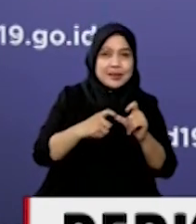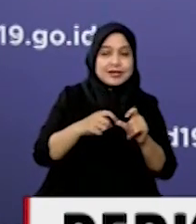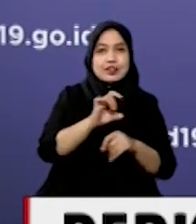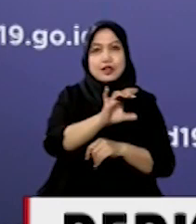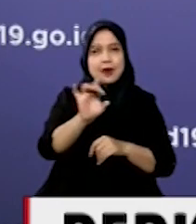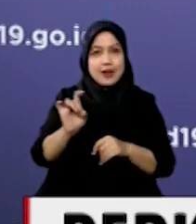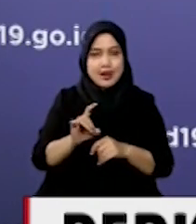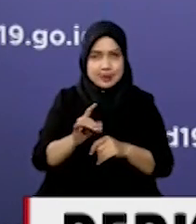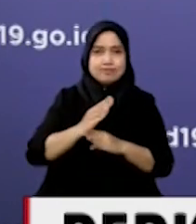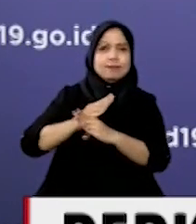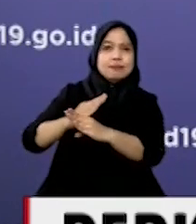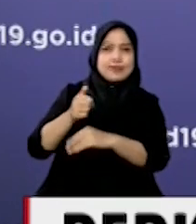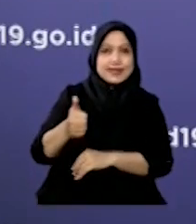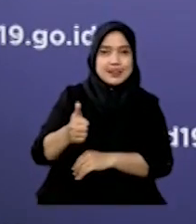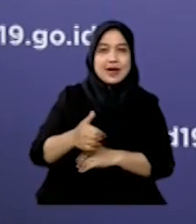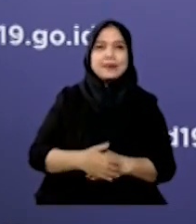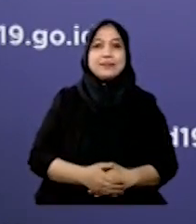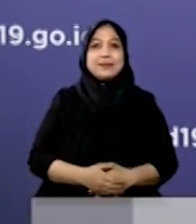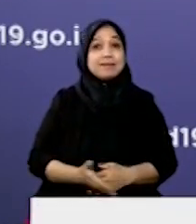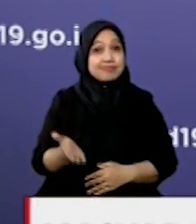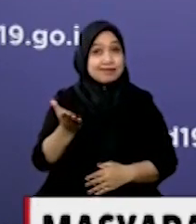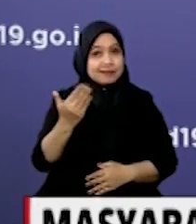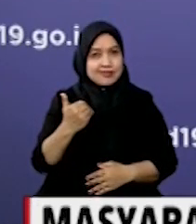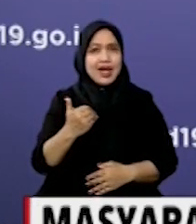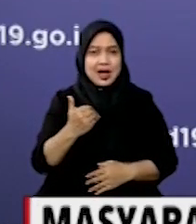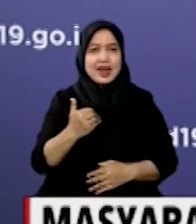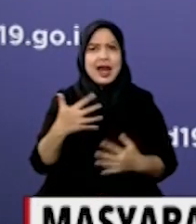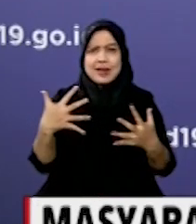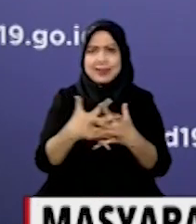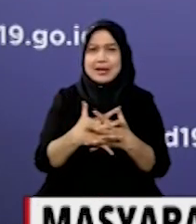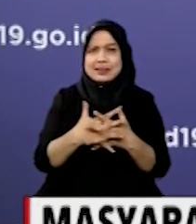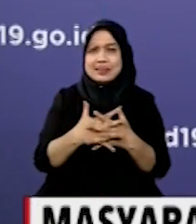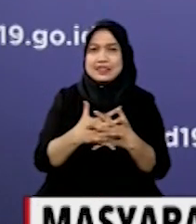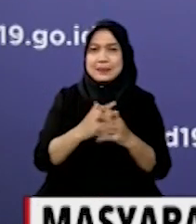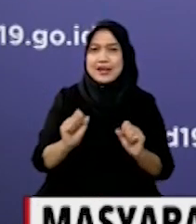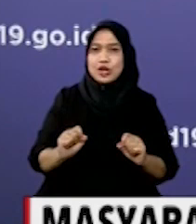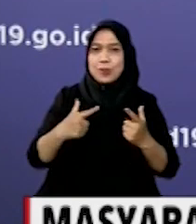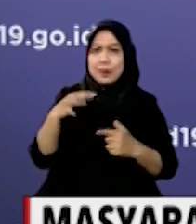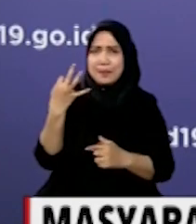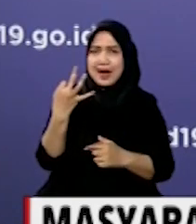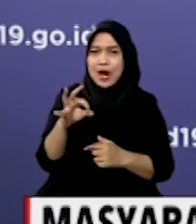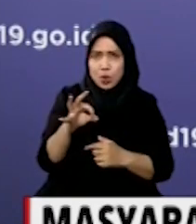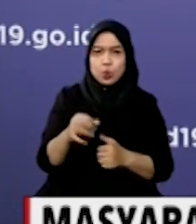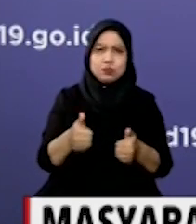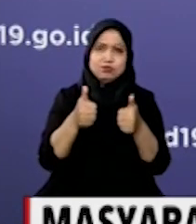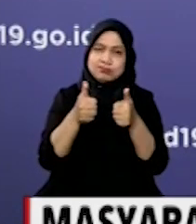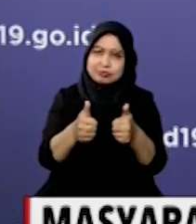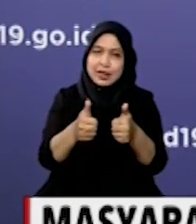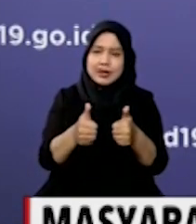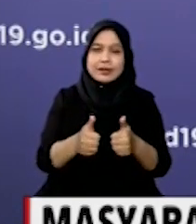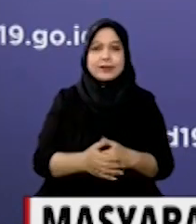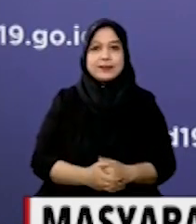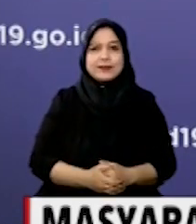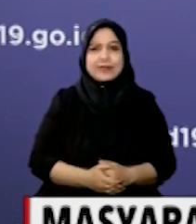Oleh karena itu Mari kita yakini kebiasaan Ini adalah kebiasaan yang sangat-sangat baik dan